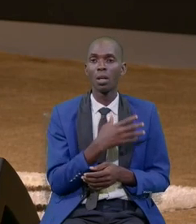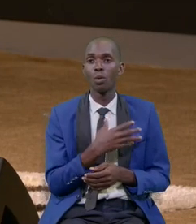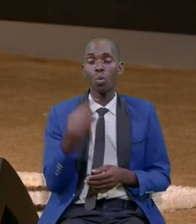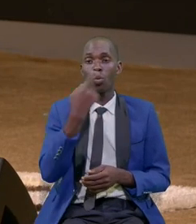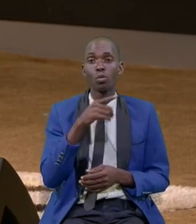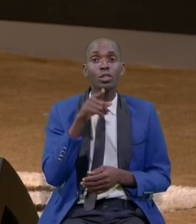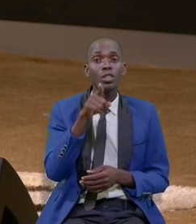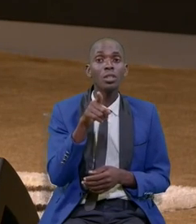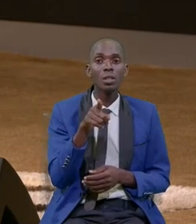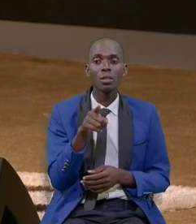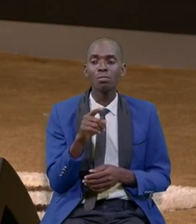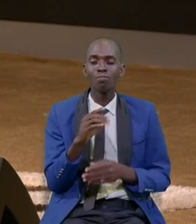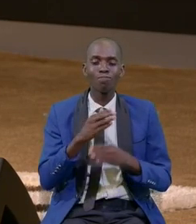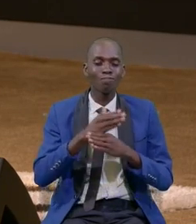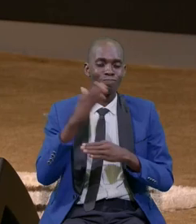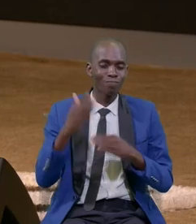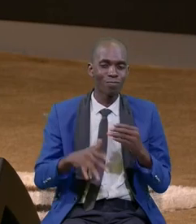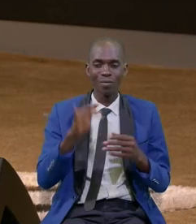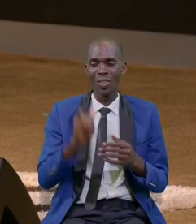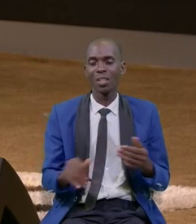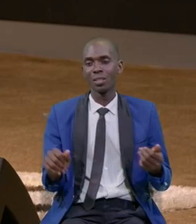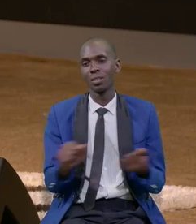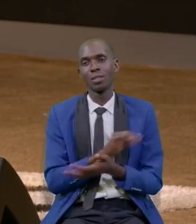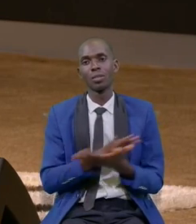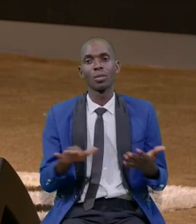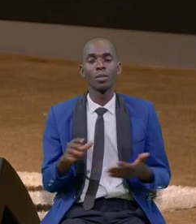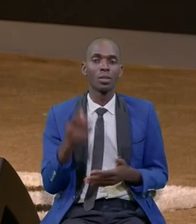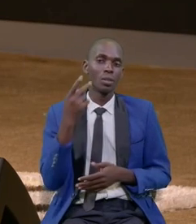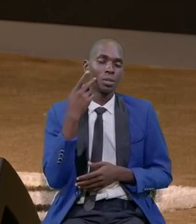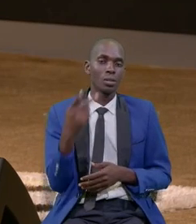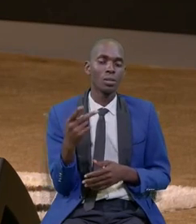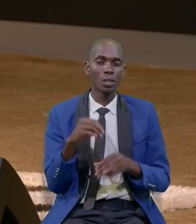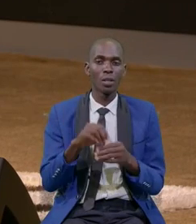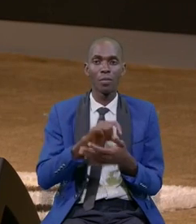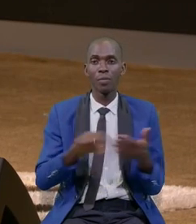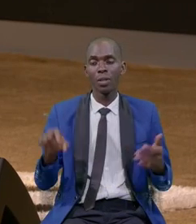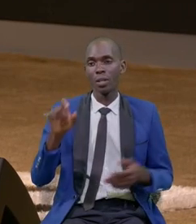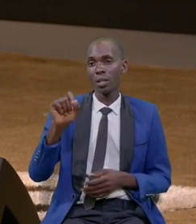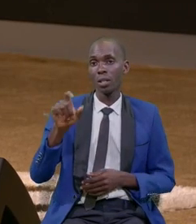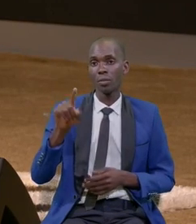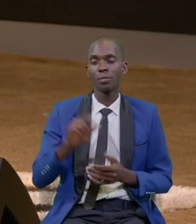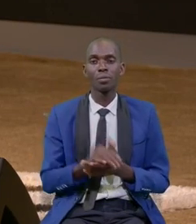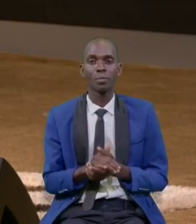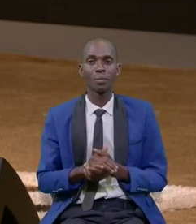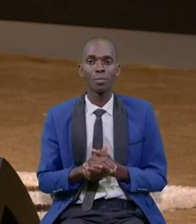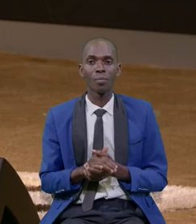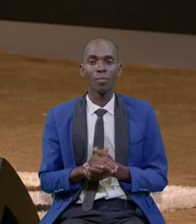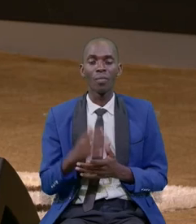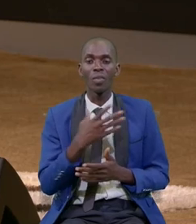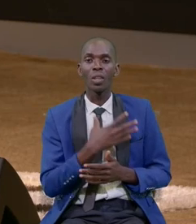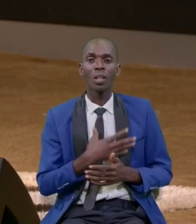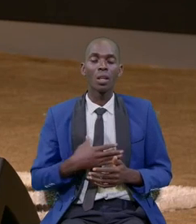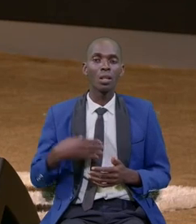que vous avez dévoué par interdit. Allons au verset 11.